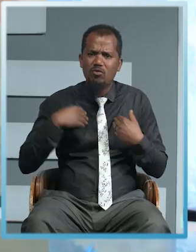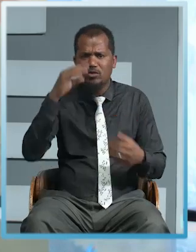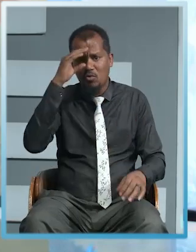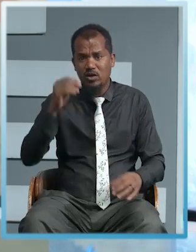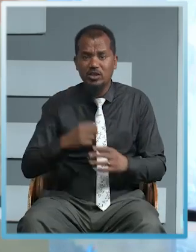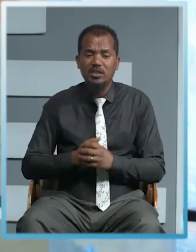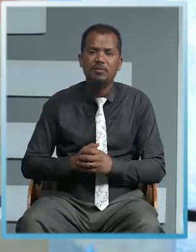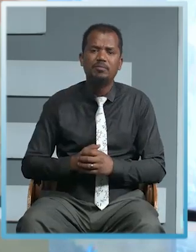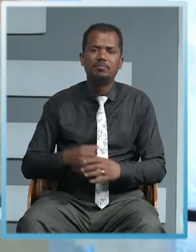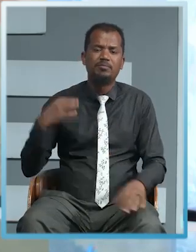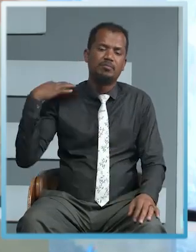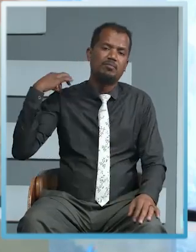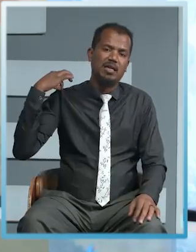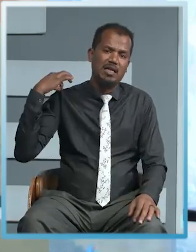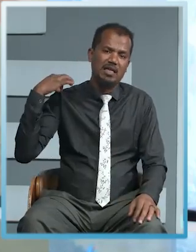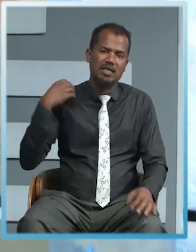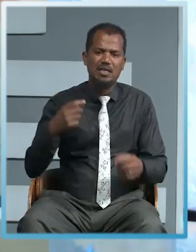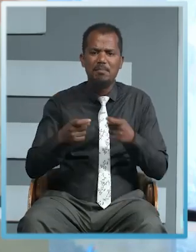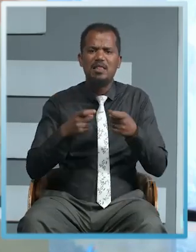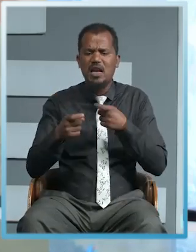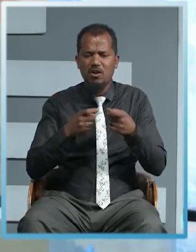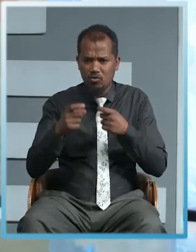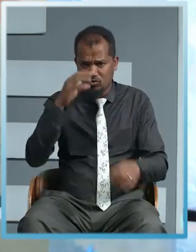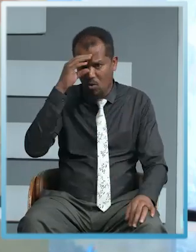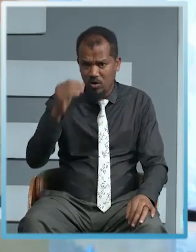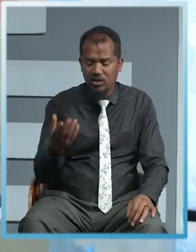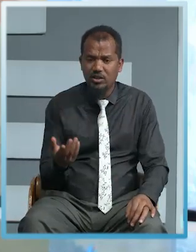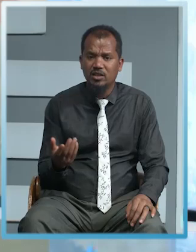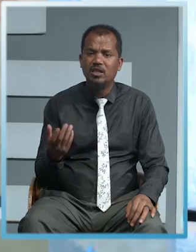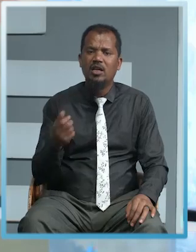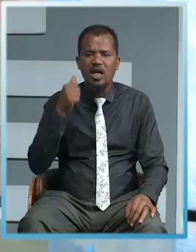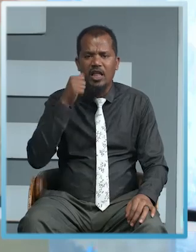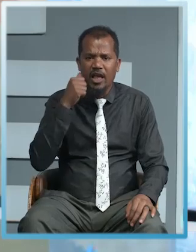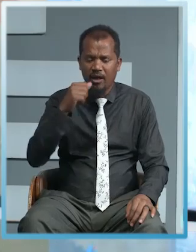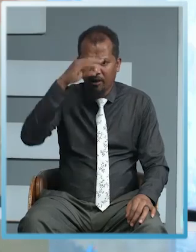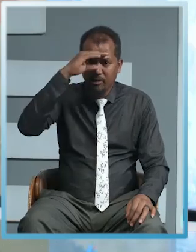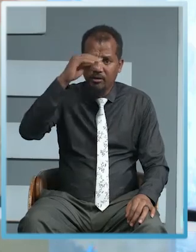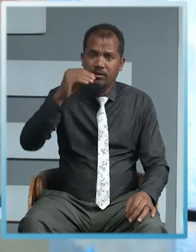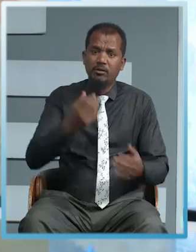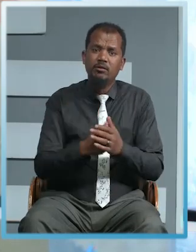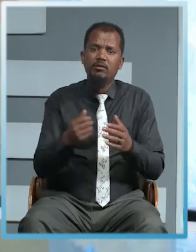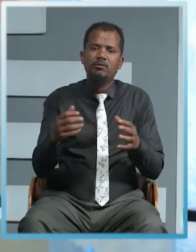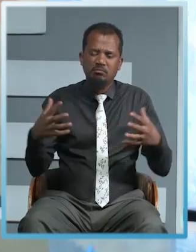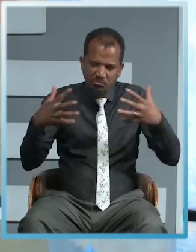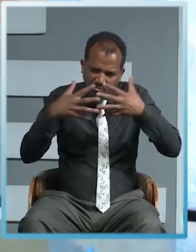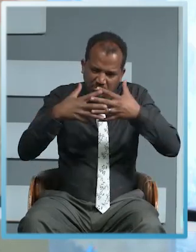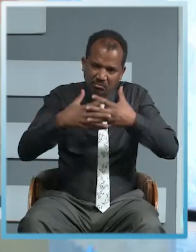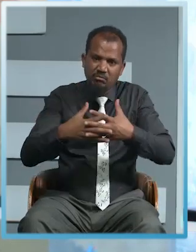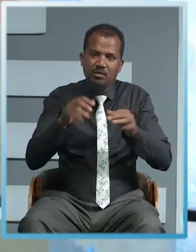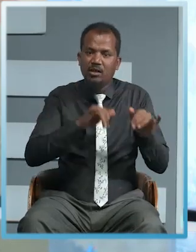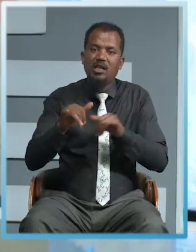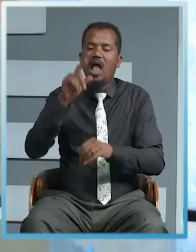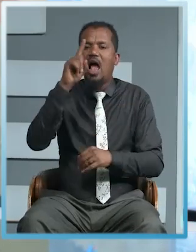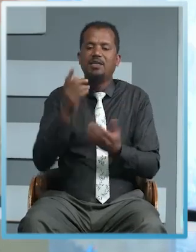ሰዎች በግል የሚተዳደሩ ሰዎች ሴቶች ወንዶች ያው ስብጥርን እንደ